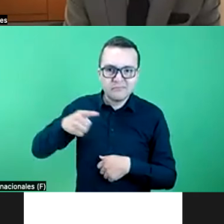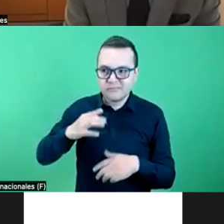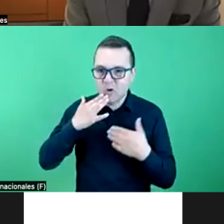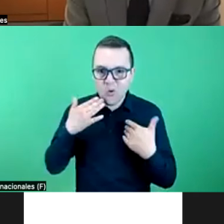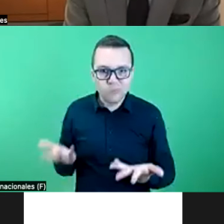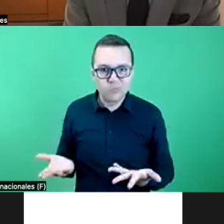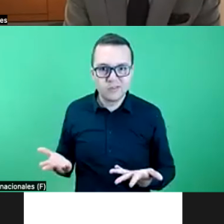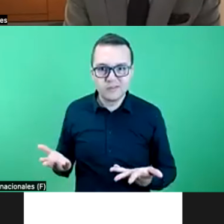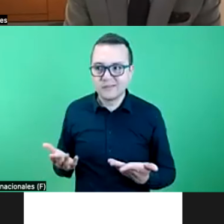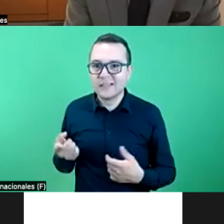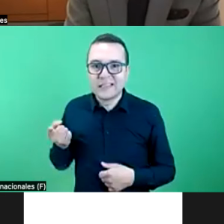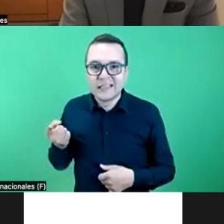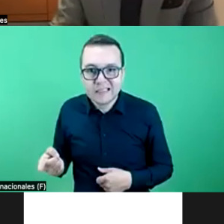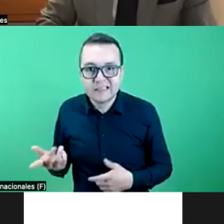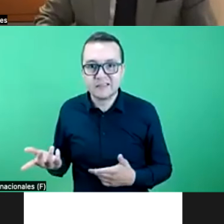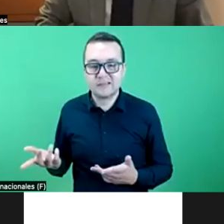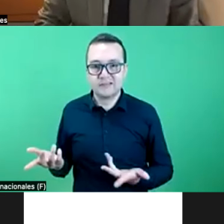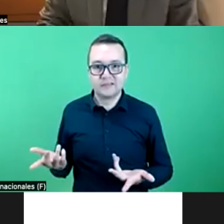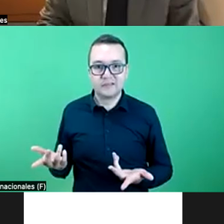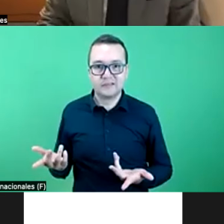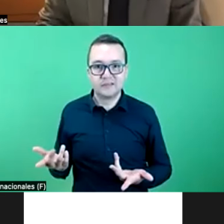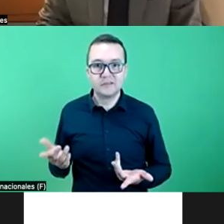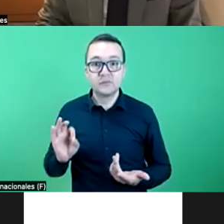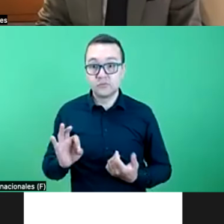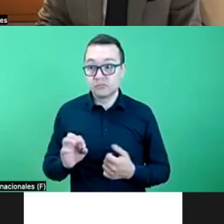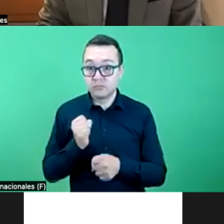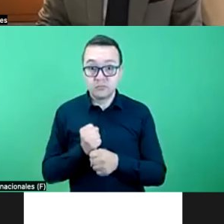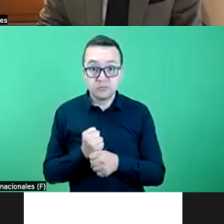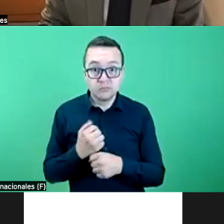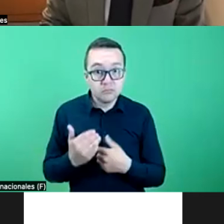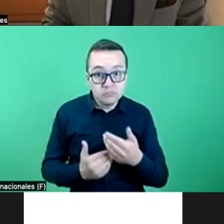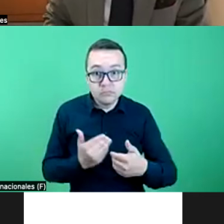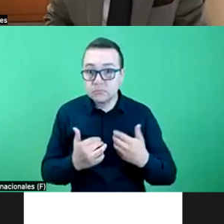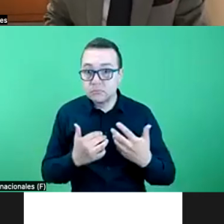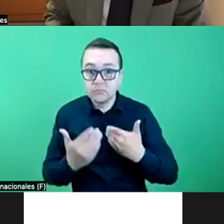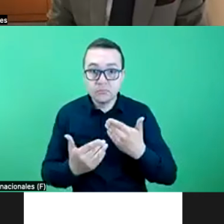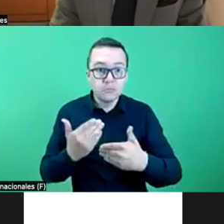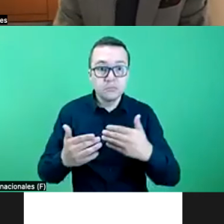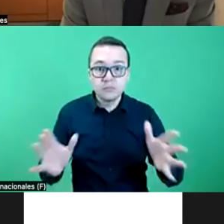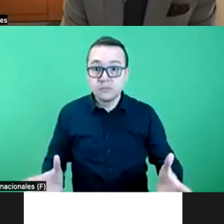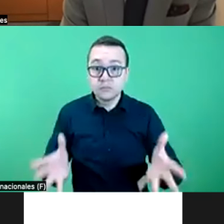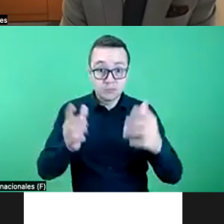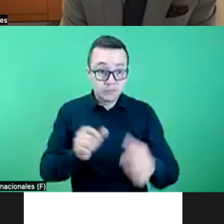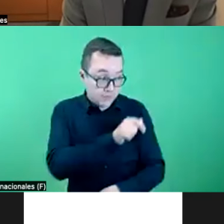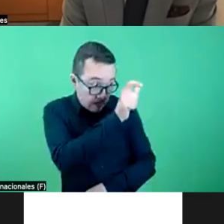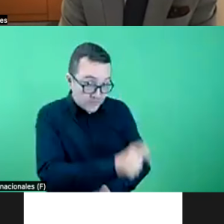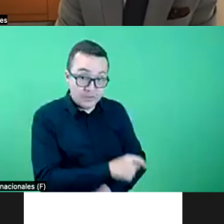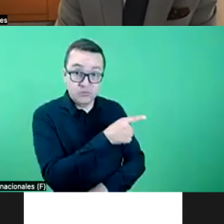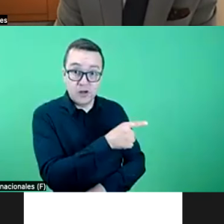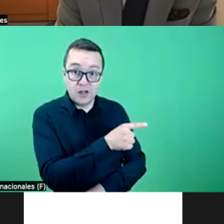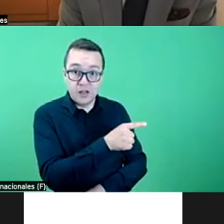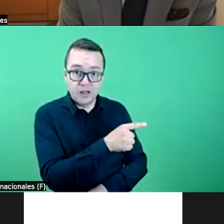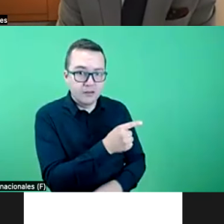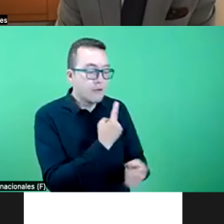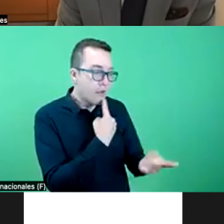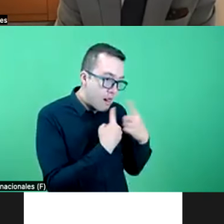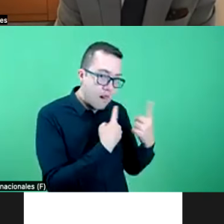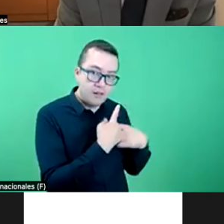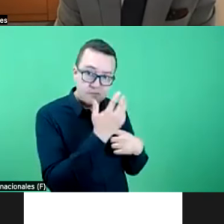hiérarchie. Non? Le travailleur qui est plus près du patient, celui qui peut lancer l'alerte